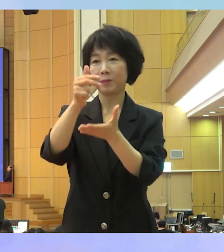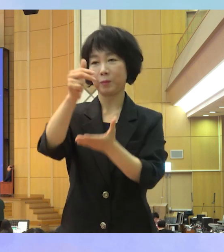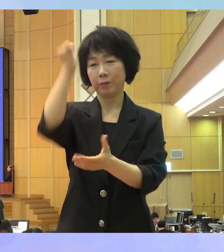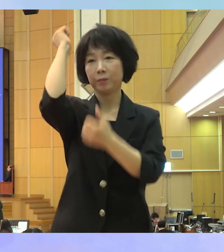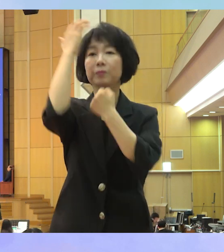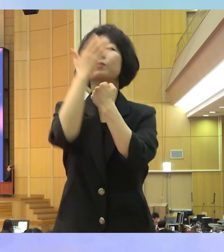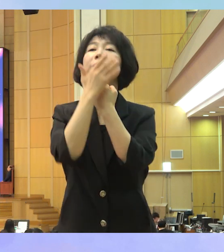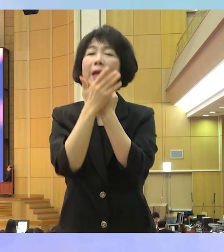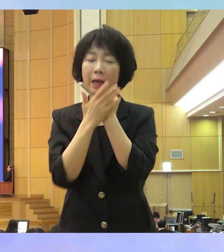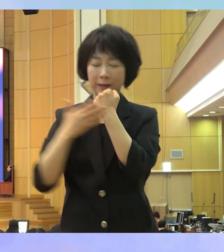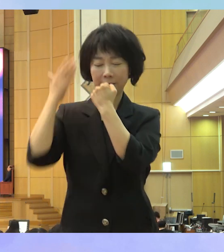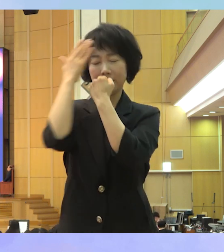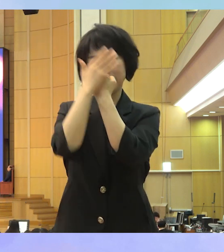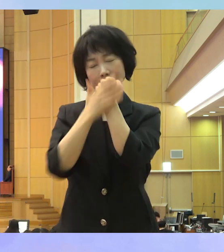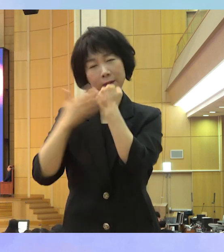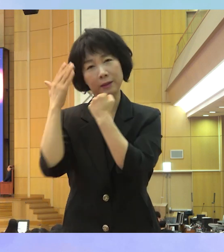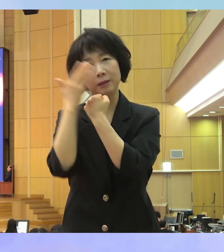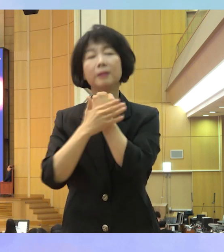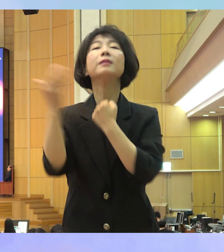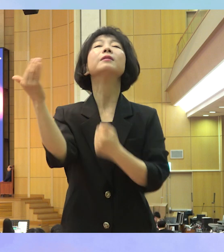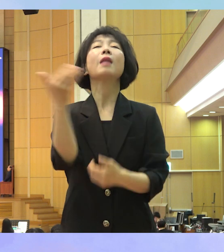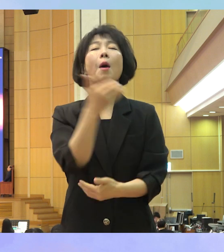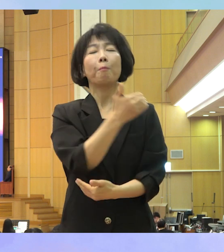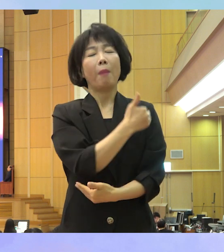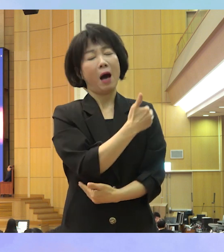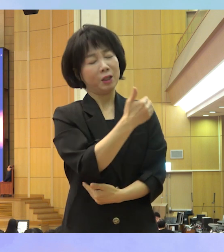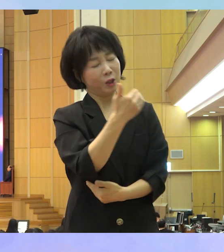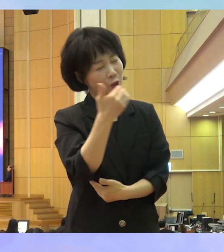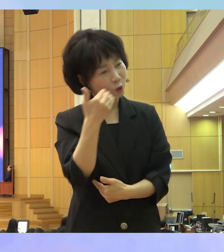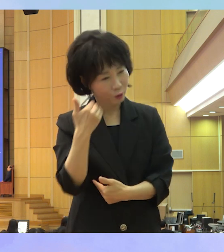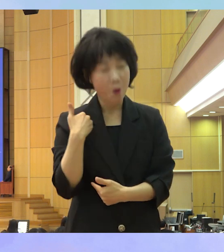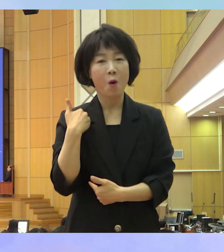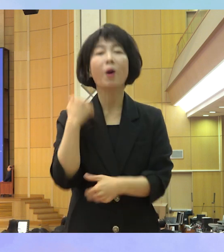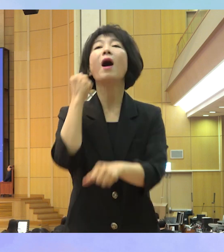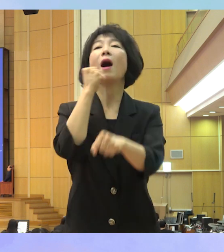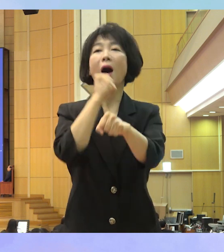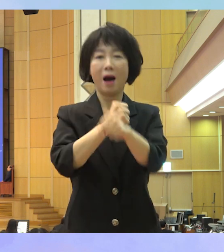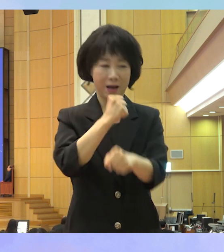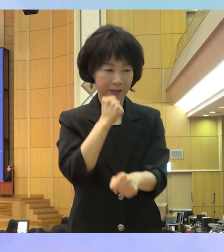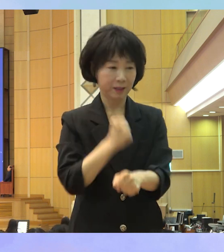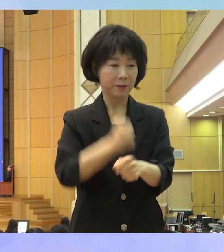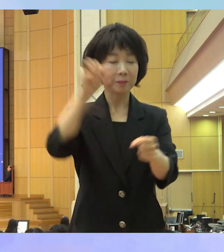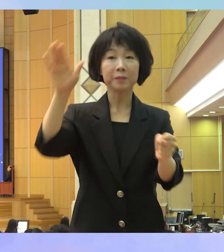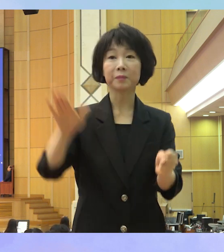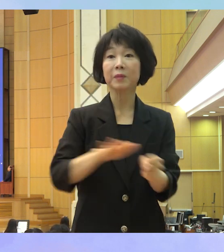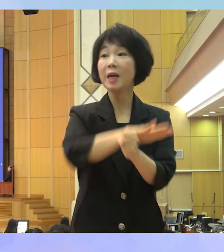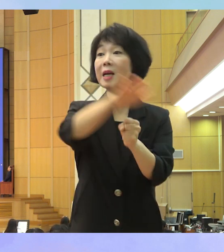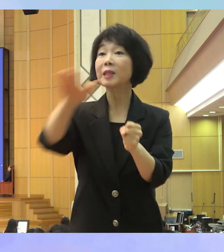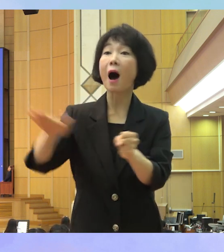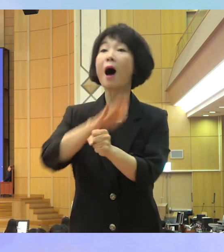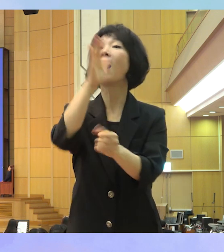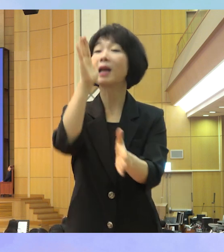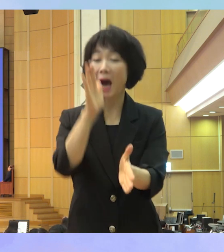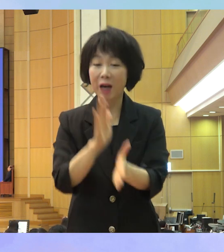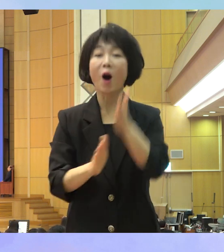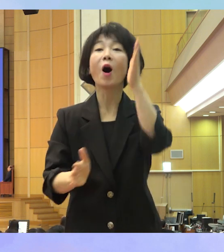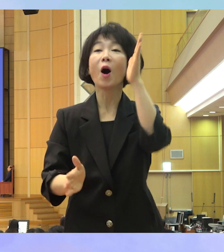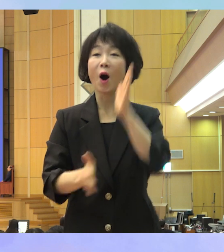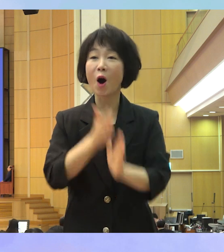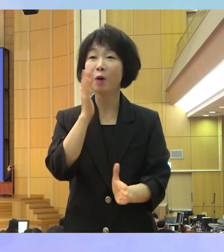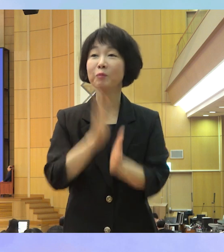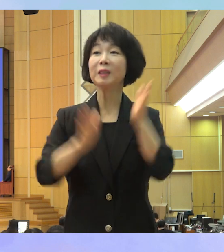부으시는 주의 은혜 족하다.